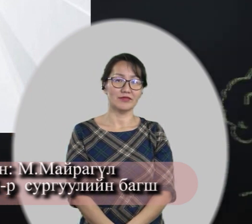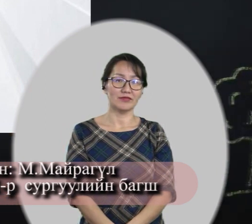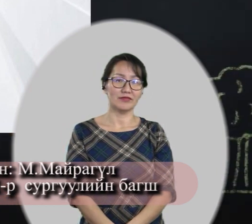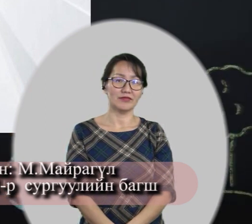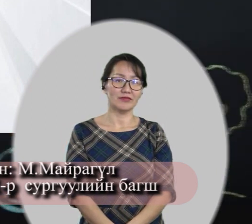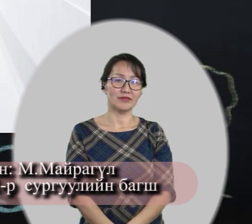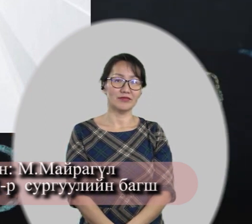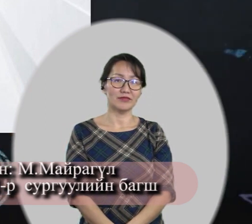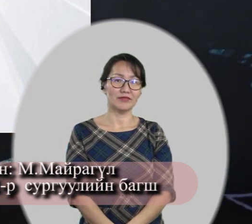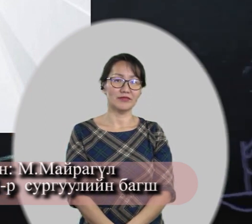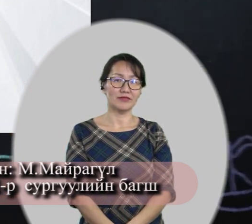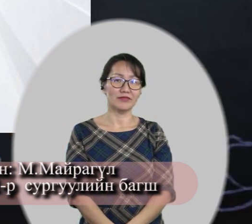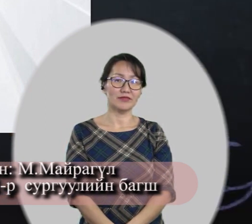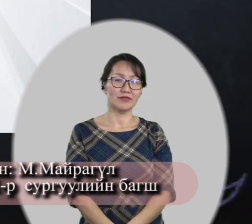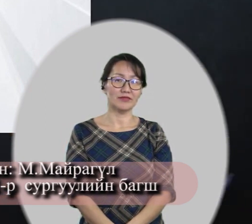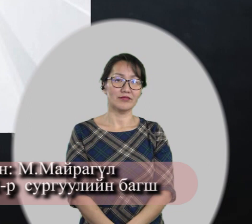Термометрді бақылаңдар.